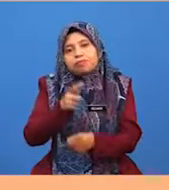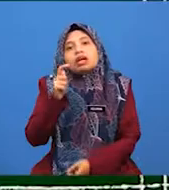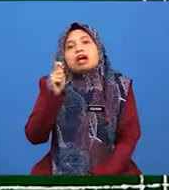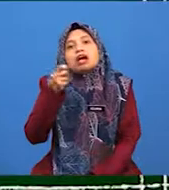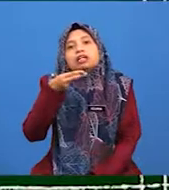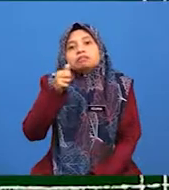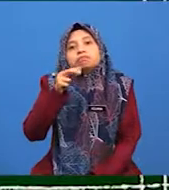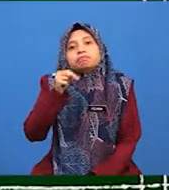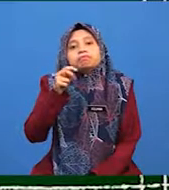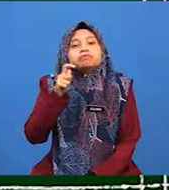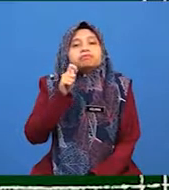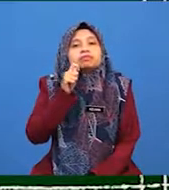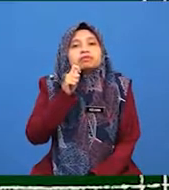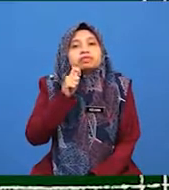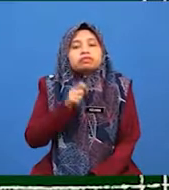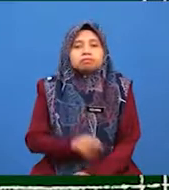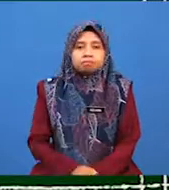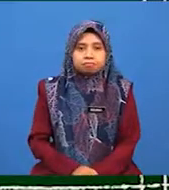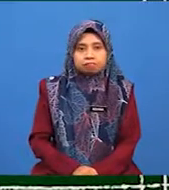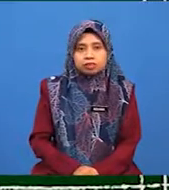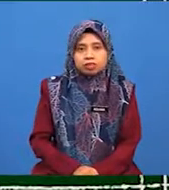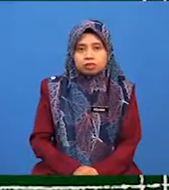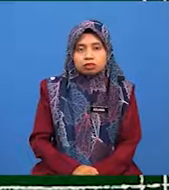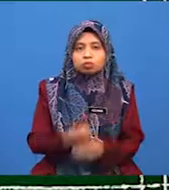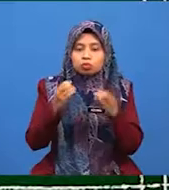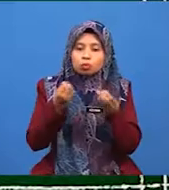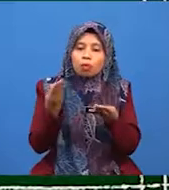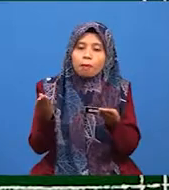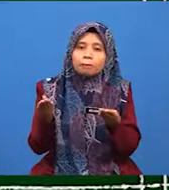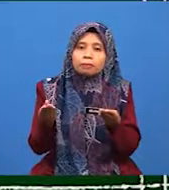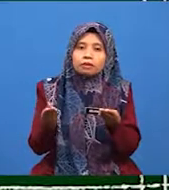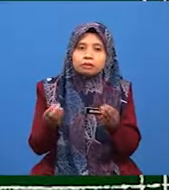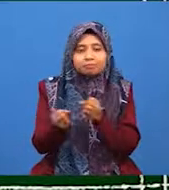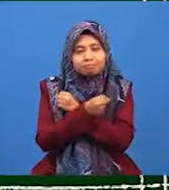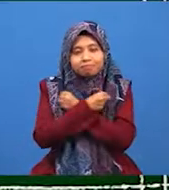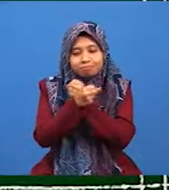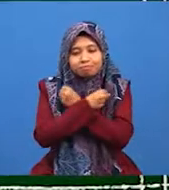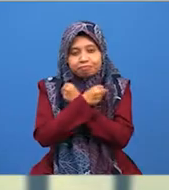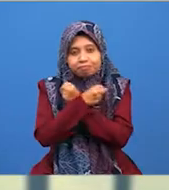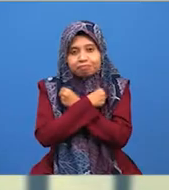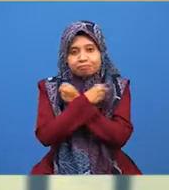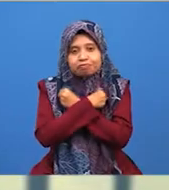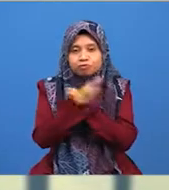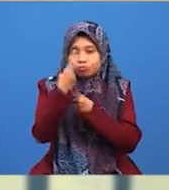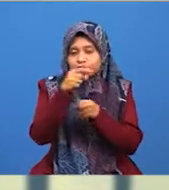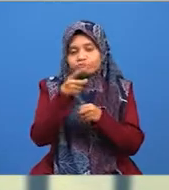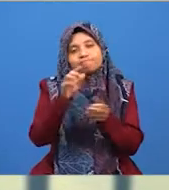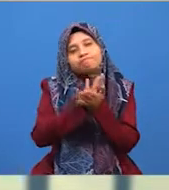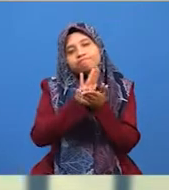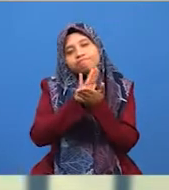Cikgu bagi 4 simbol sayang kepada kamu sebab dapat menjawab dengan betul tadi. Tahniah